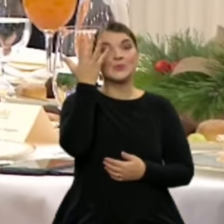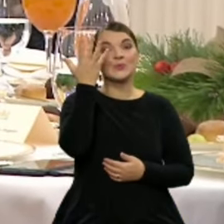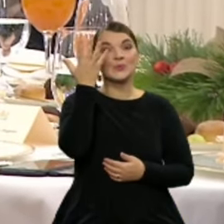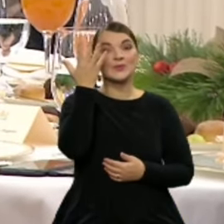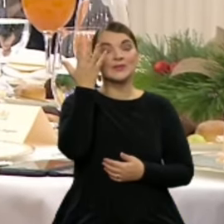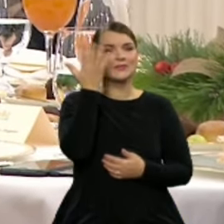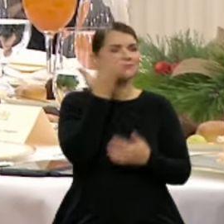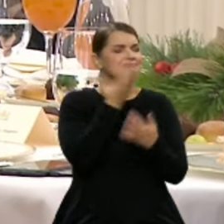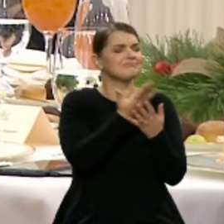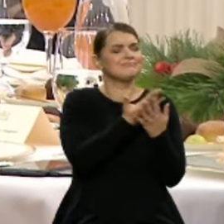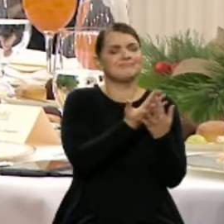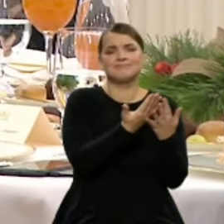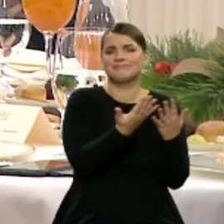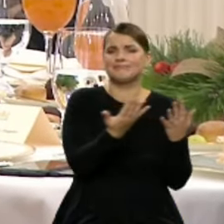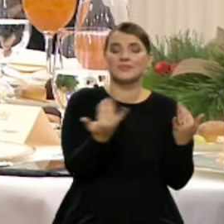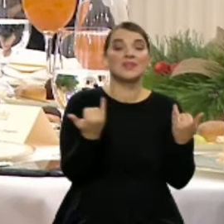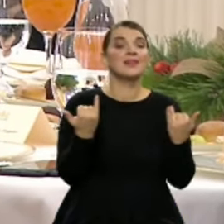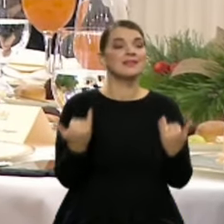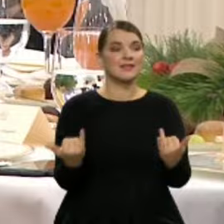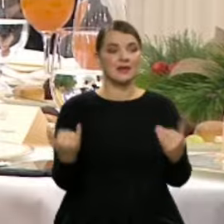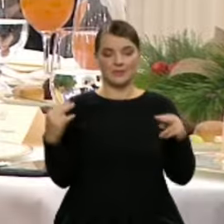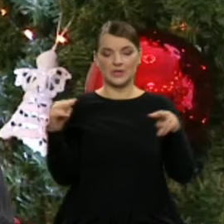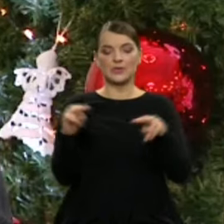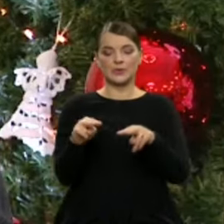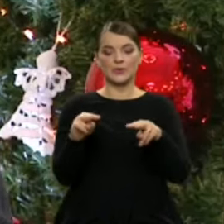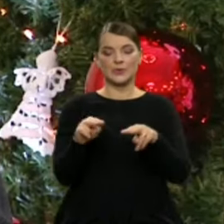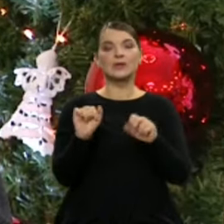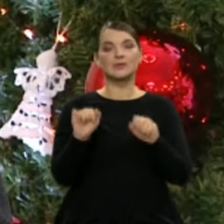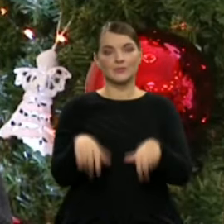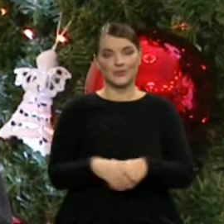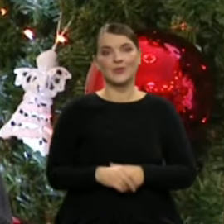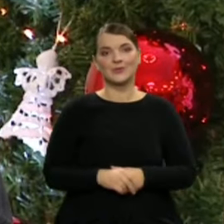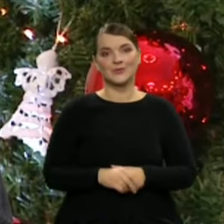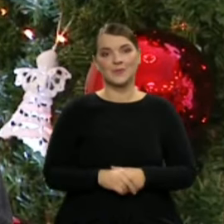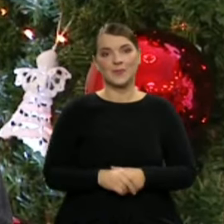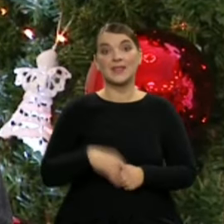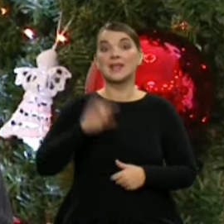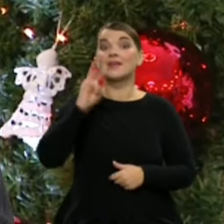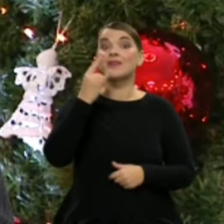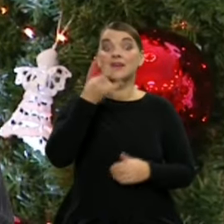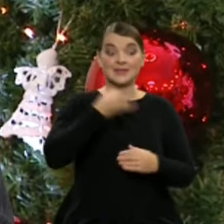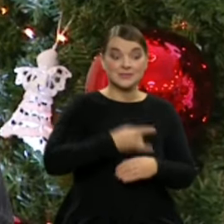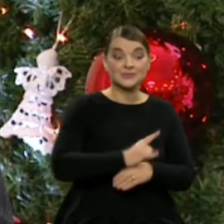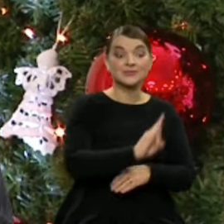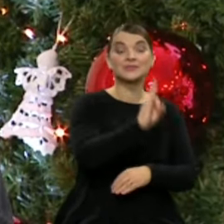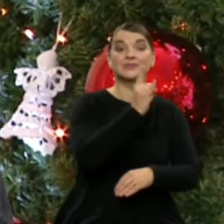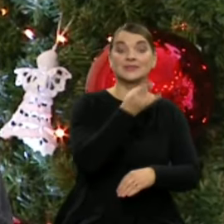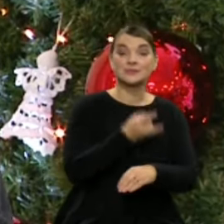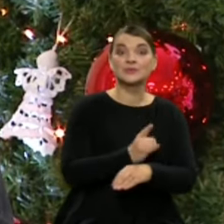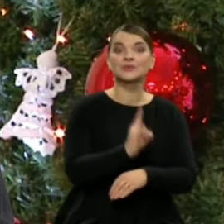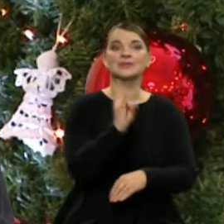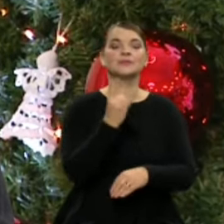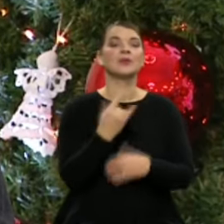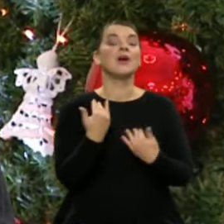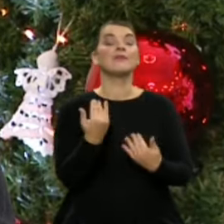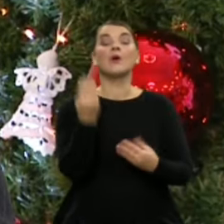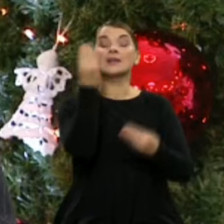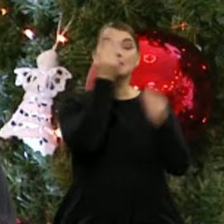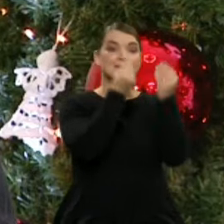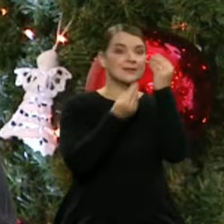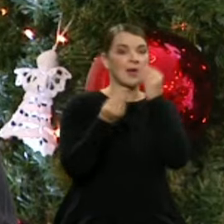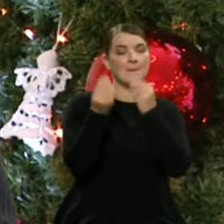Taigi, galiu jums paliūdyti. Kiekvieno vaikelio atėjimas yra be galo didelis